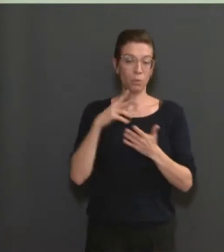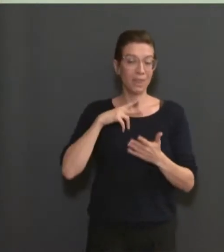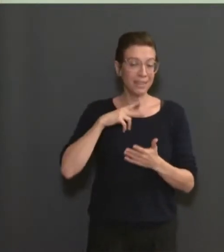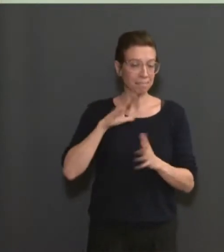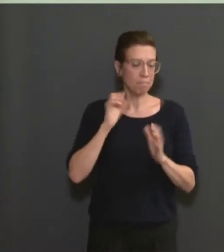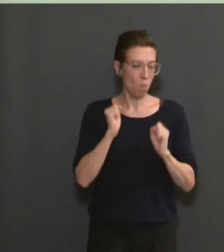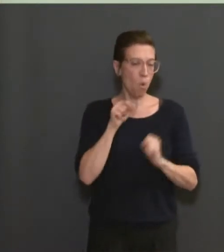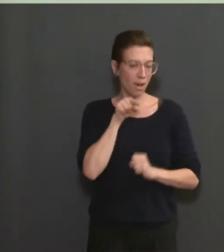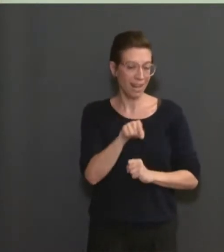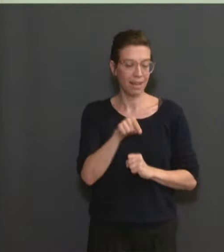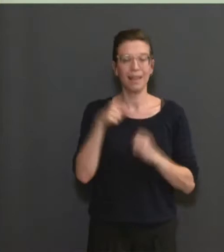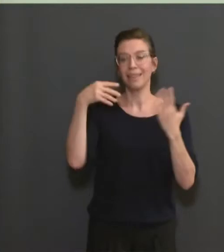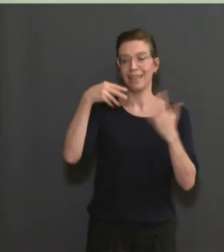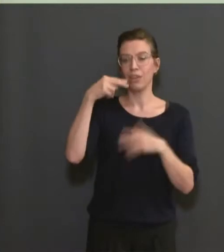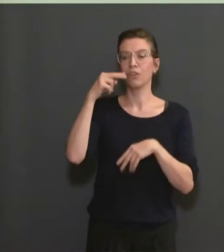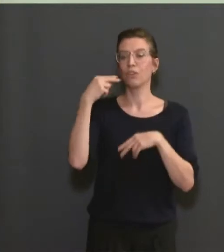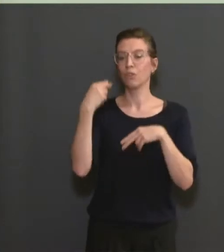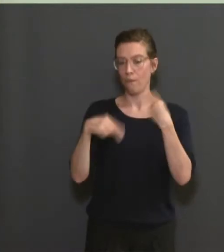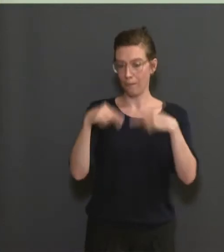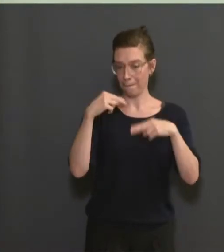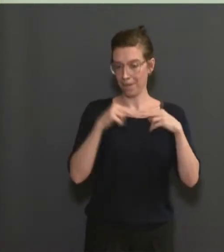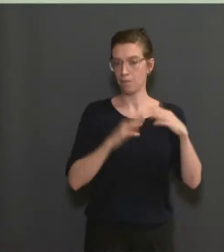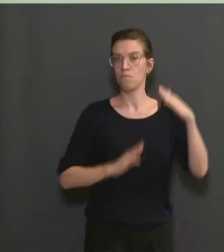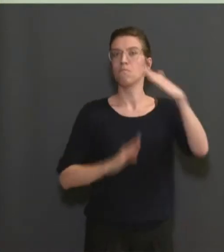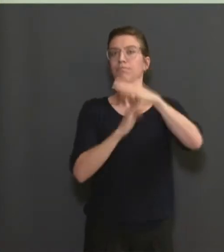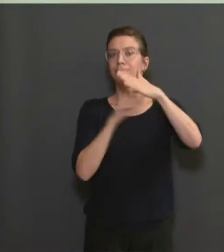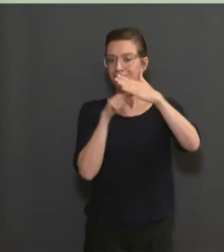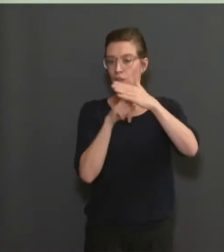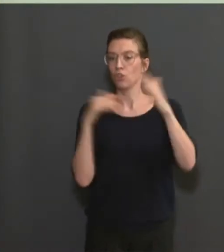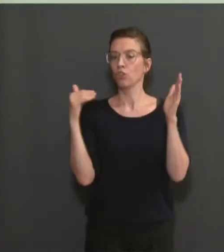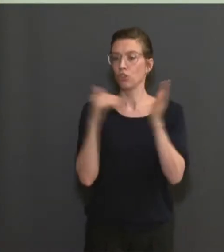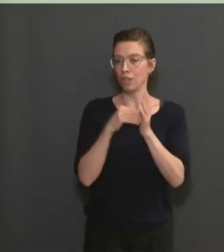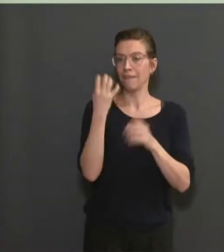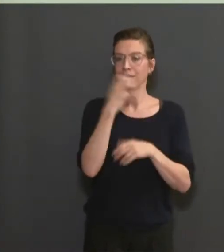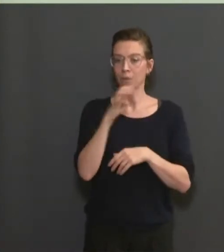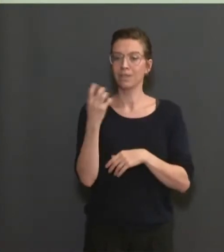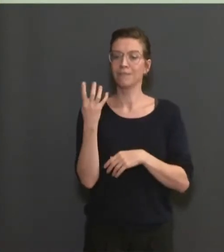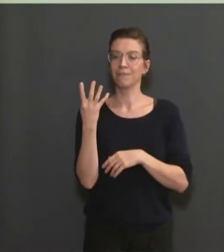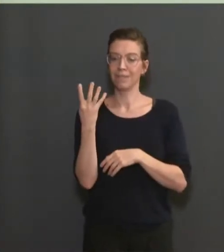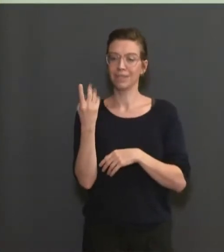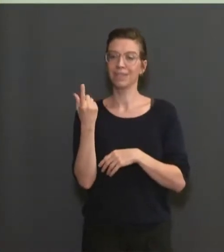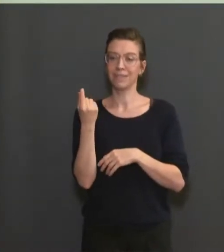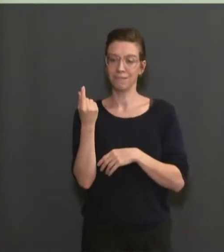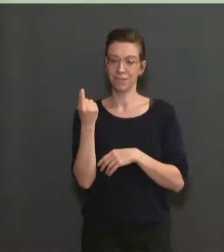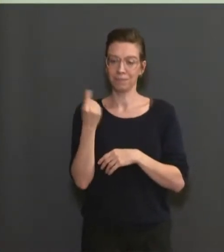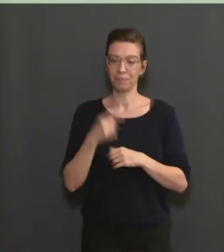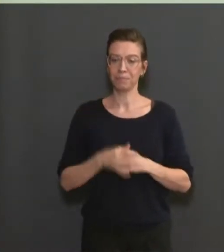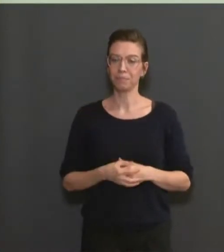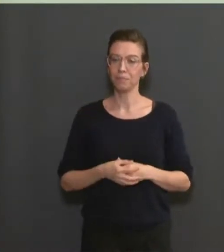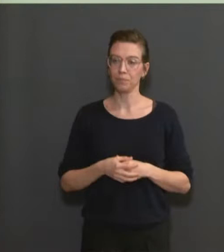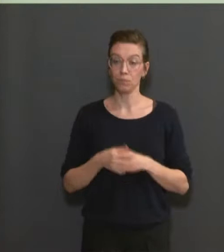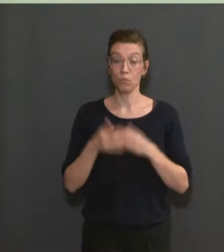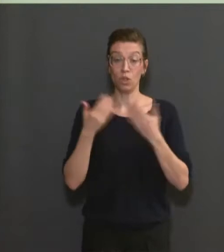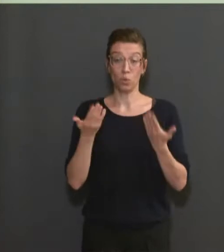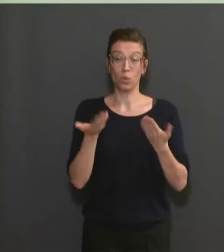De overlijdens blijven nog licht toenemen. Gemiddeld vielen er de afgelopen week elke